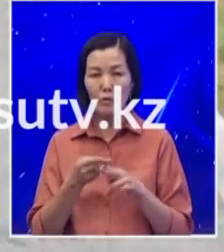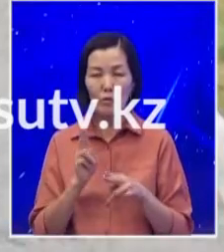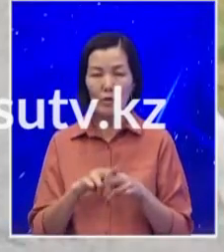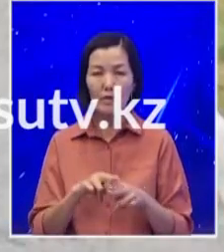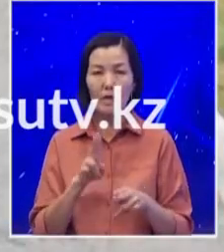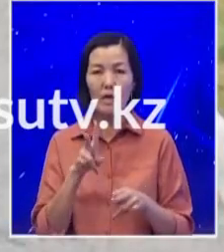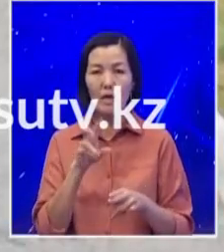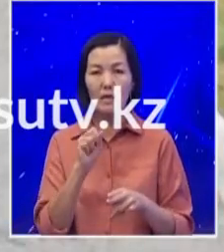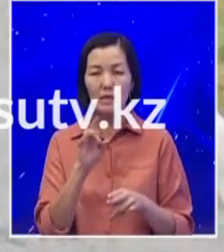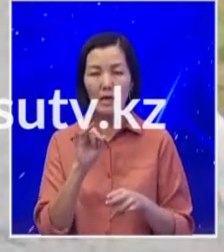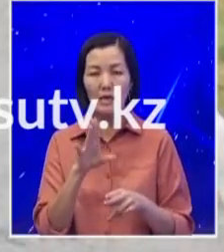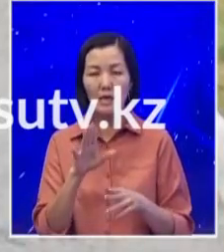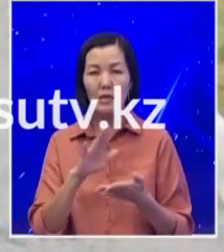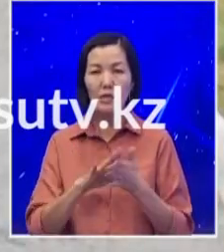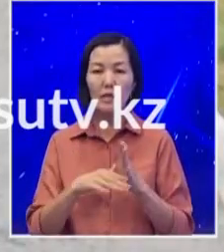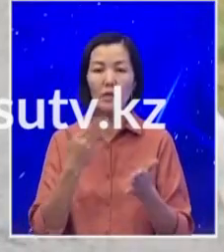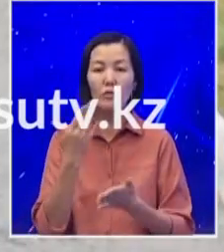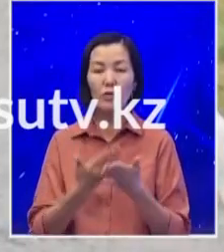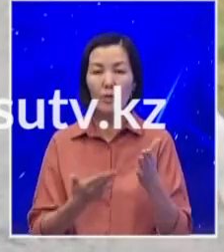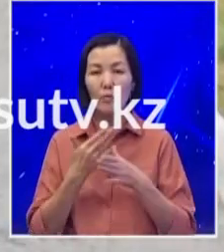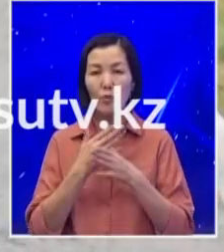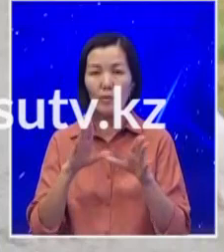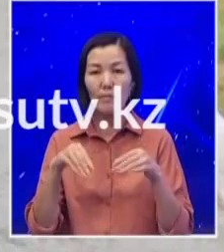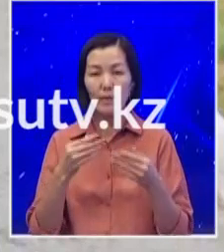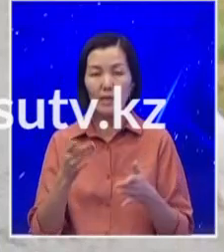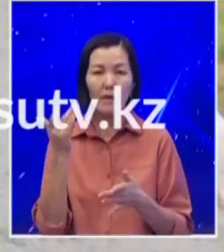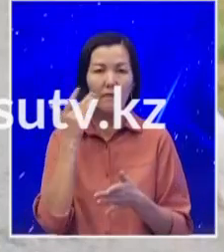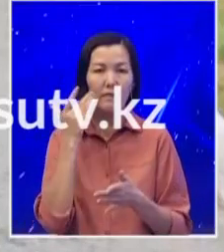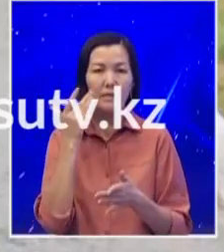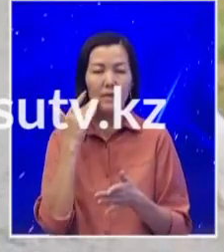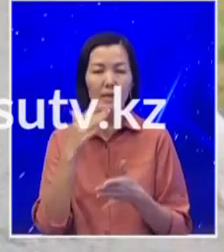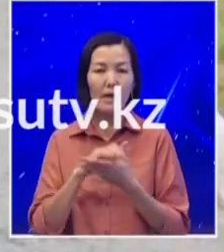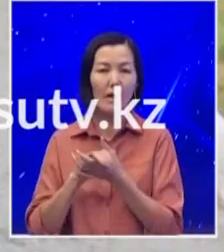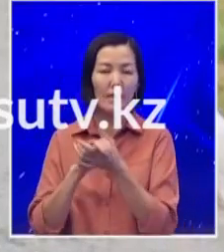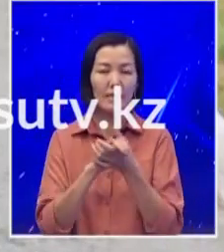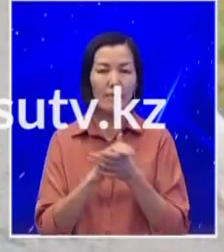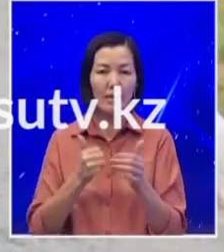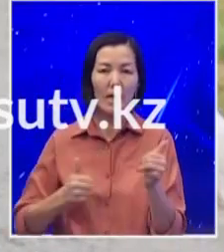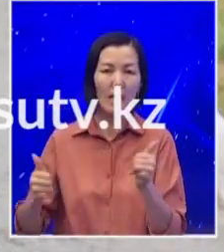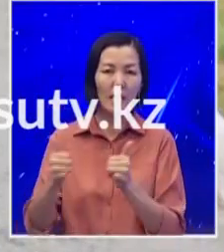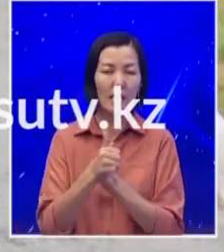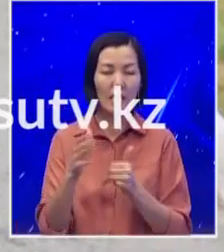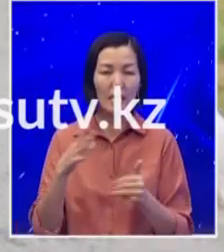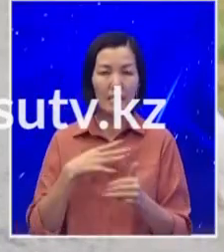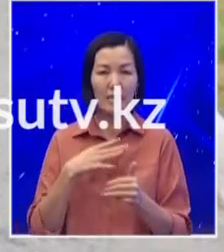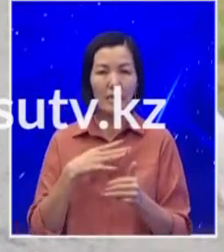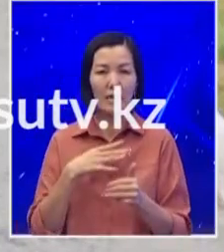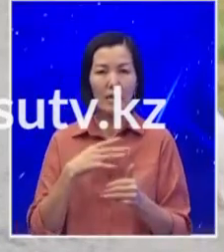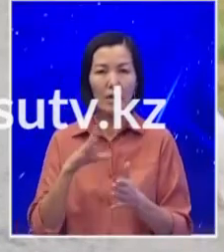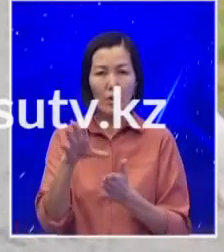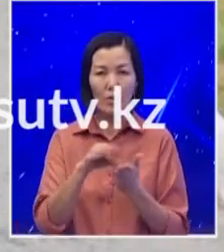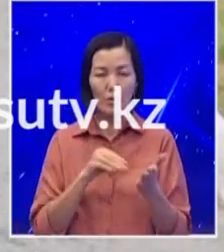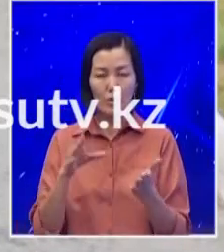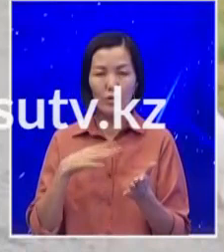ханым келіп, қал жағдайымды сұрап, алғашқы көмек көрсетті. Ол әр қашан ассамблеяда алдыңғы қатарда болды. Мен ол кісіні үлгі